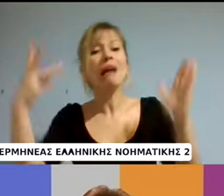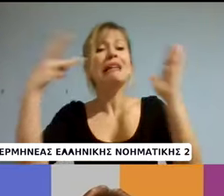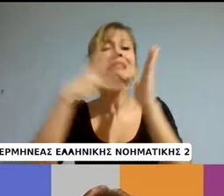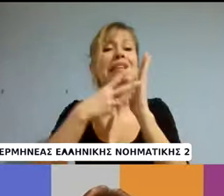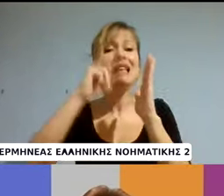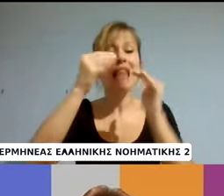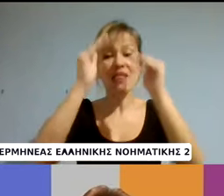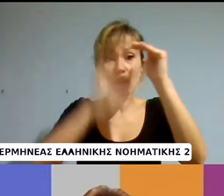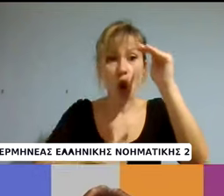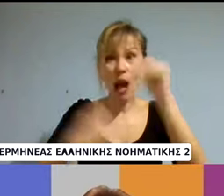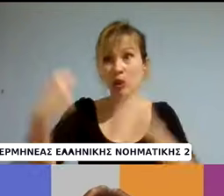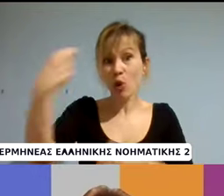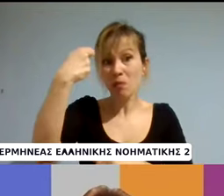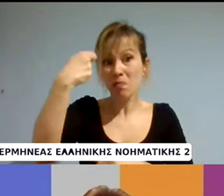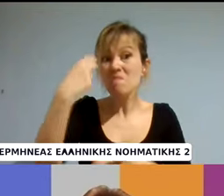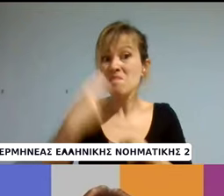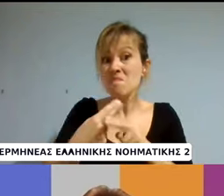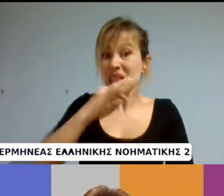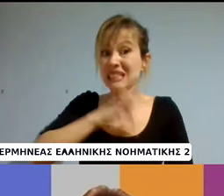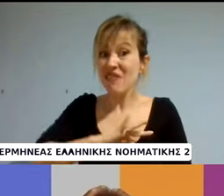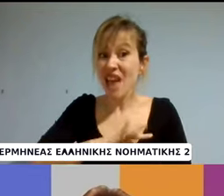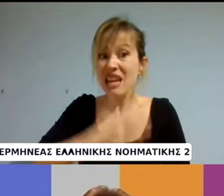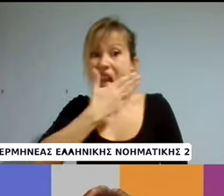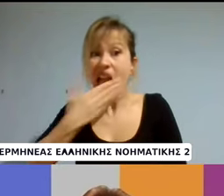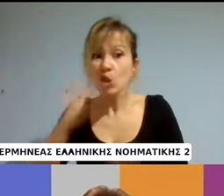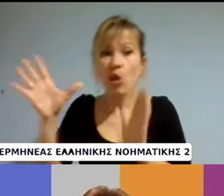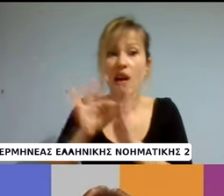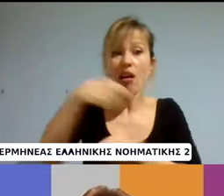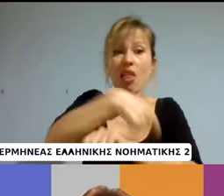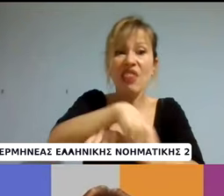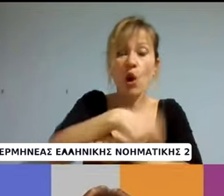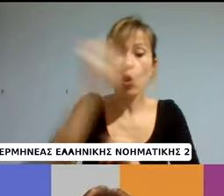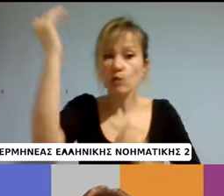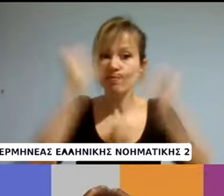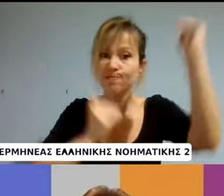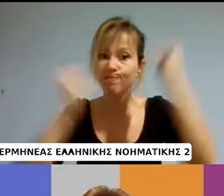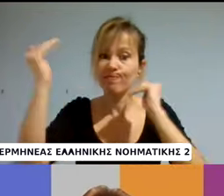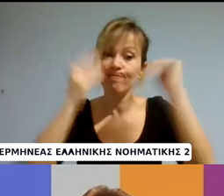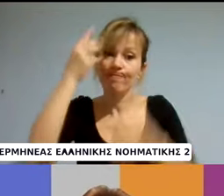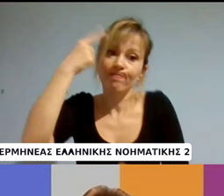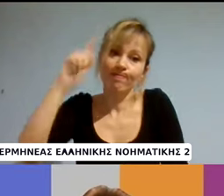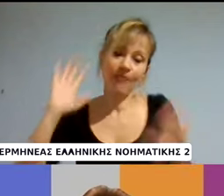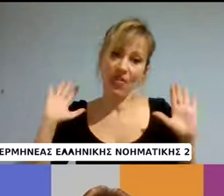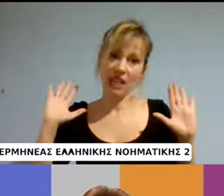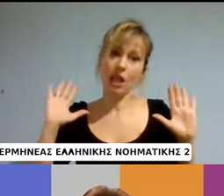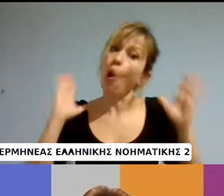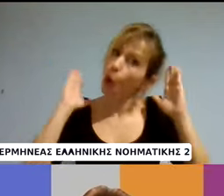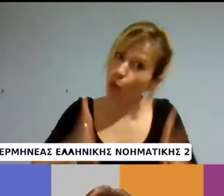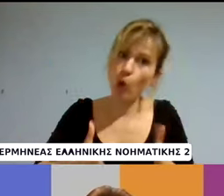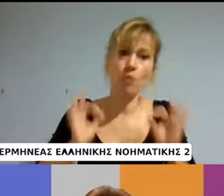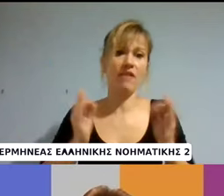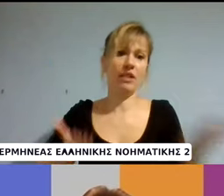ξέρω κατά πόσο αξίζει να το κυνηγήσεις με δικηγόρο ή με το Small Claims. Πάντως, θεωρητικά γίνεται, ναι.